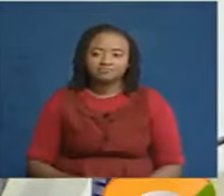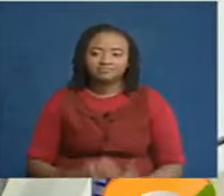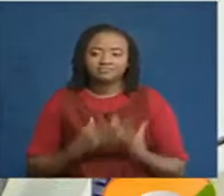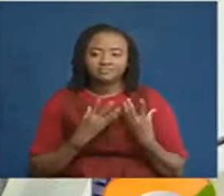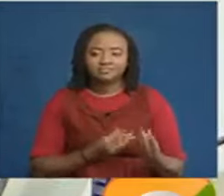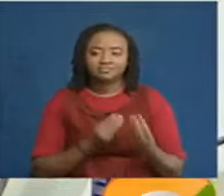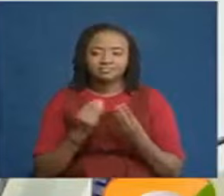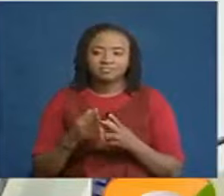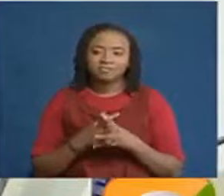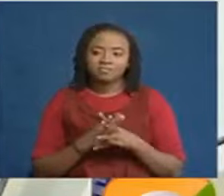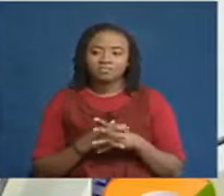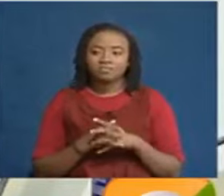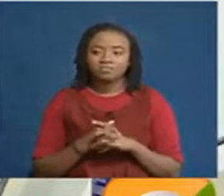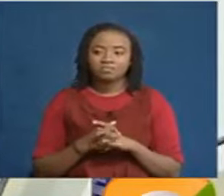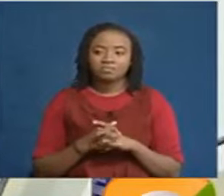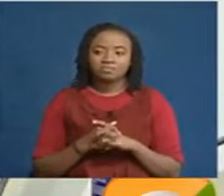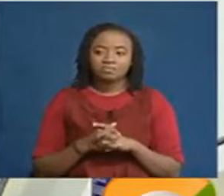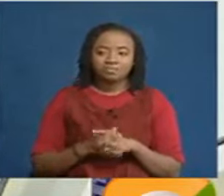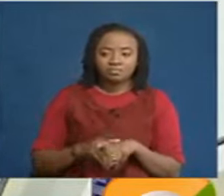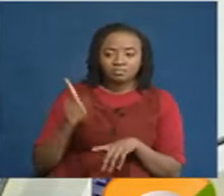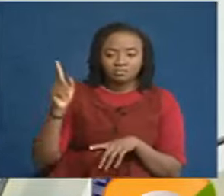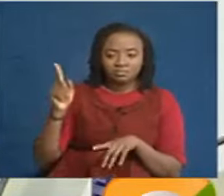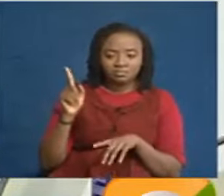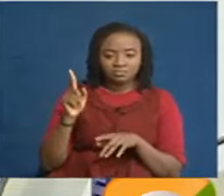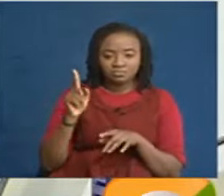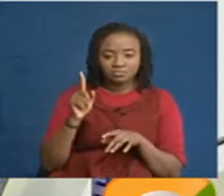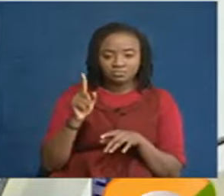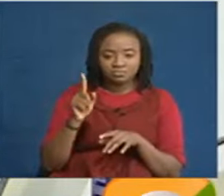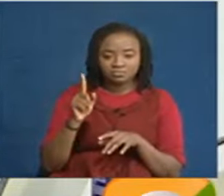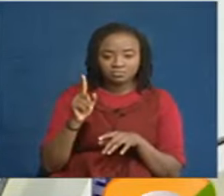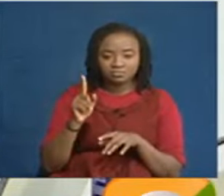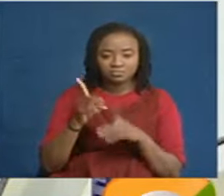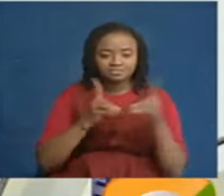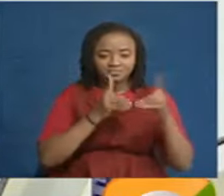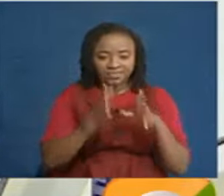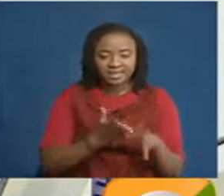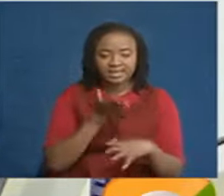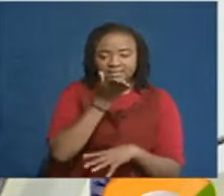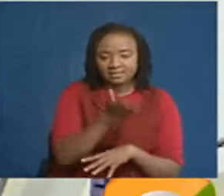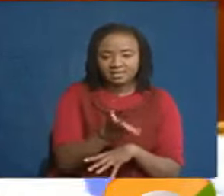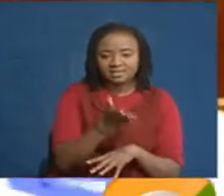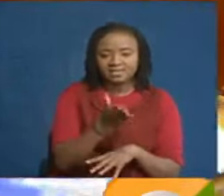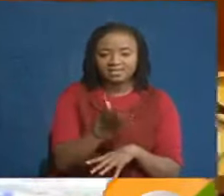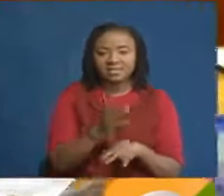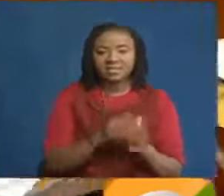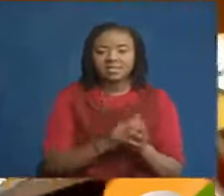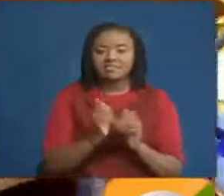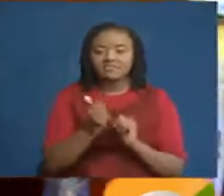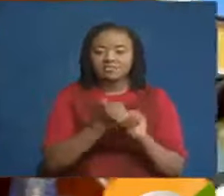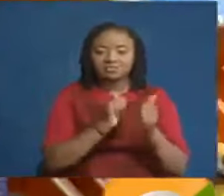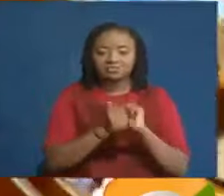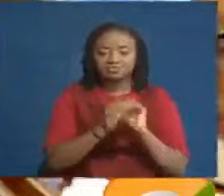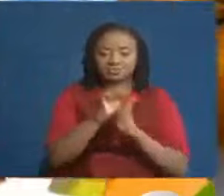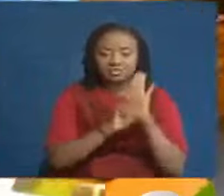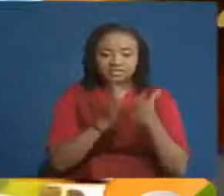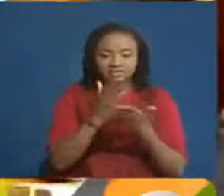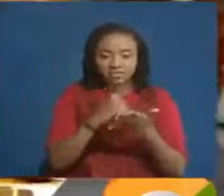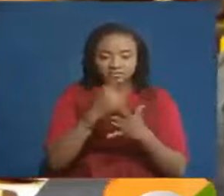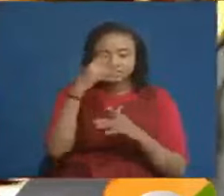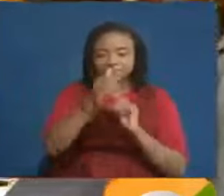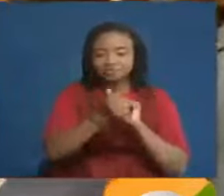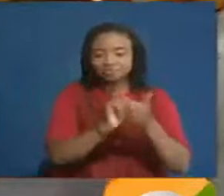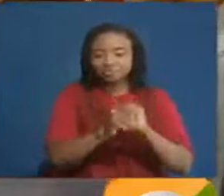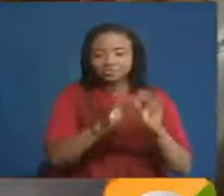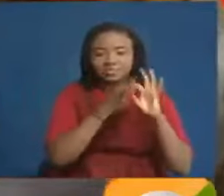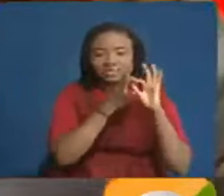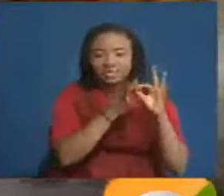At least confirm. Katibu katika idara ya tamaduni, sanaa na turathi Umi Bashir alifika mbele ya kamati ya bunge la taifa